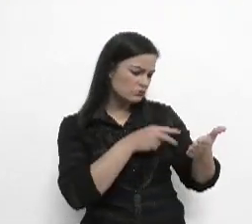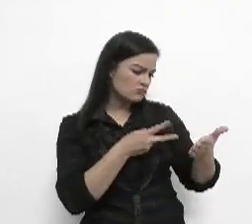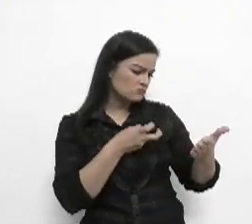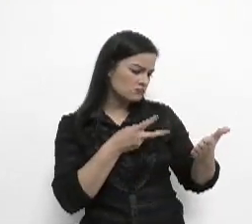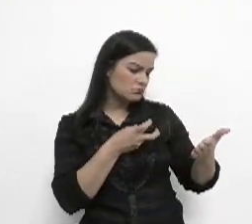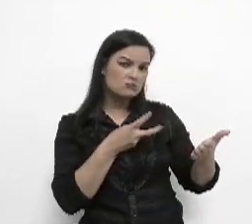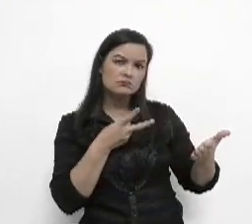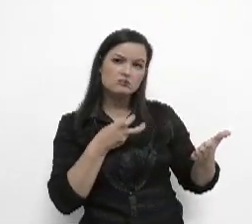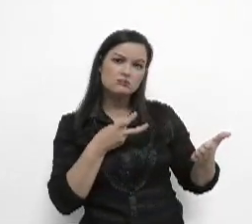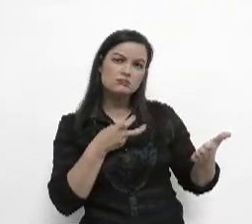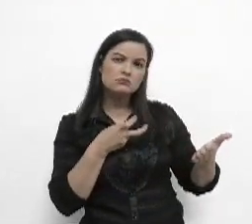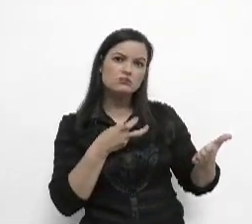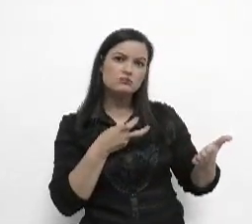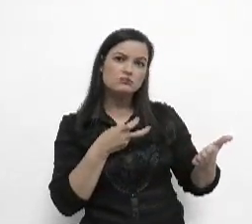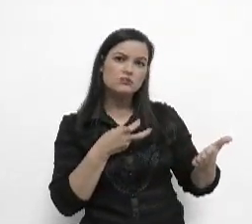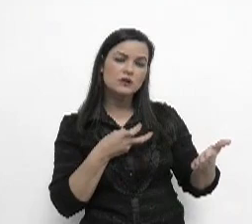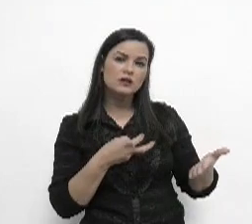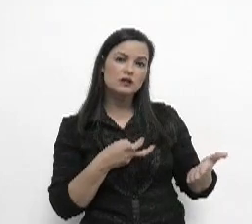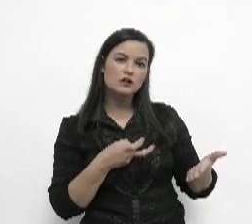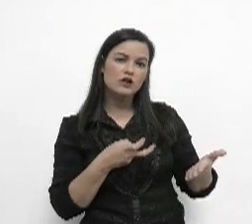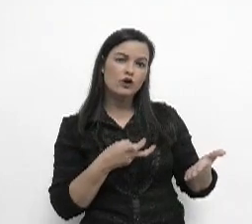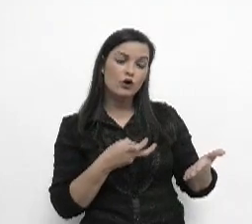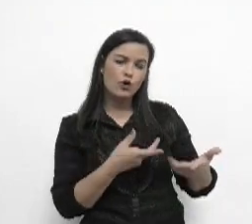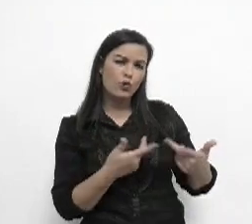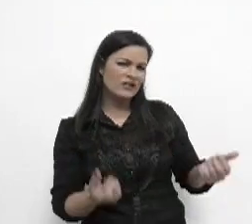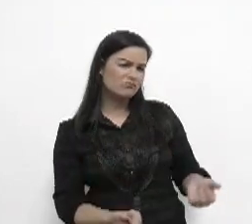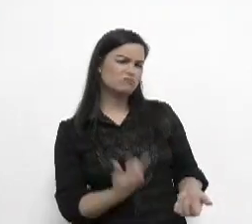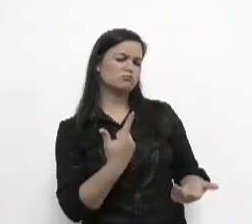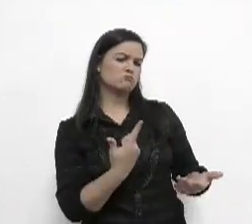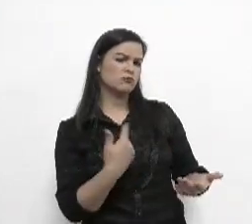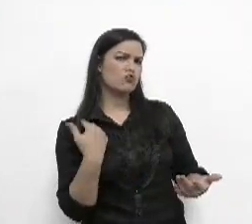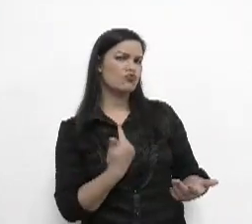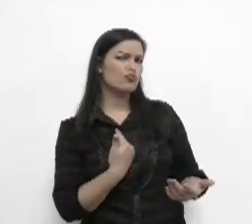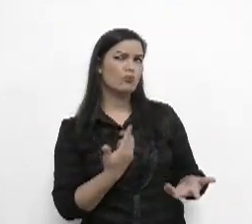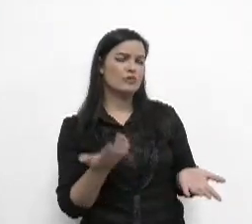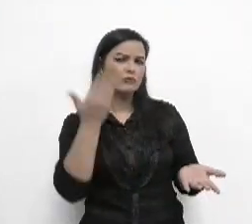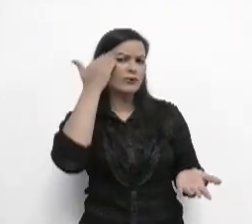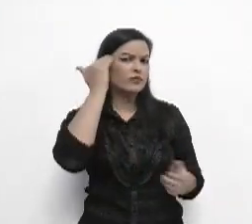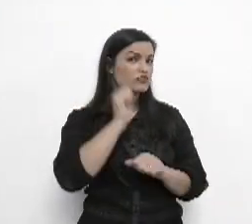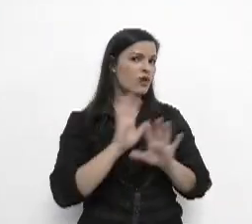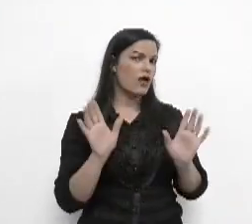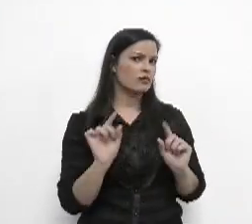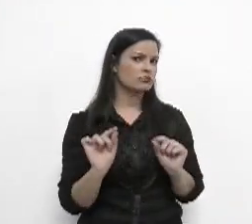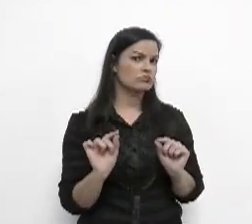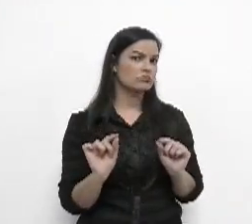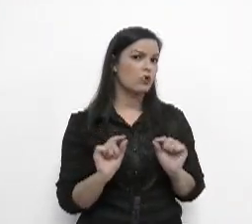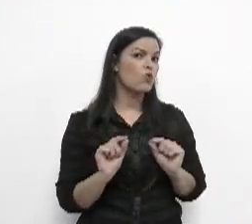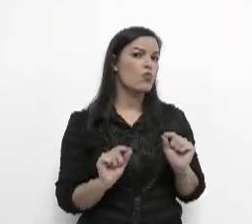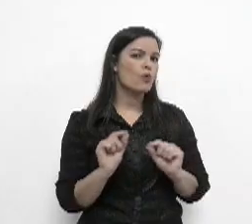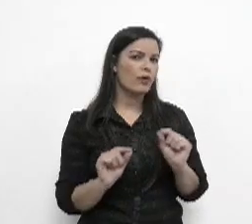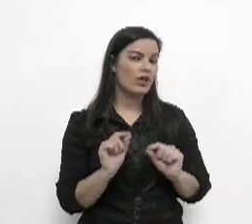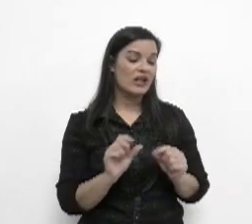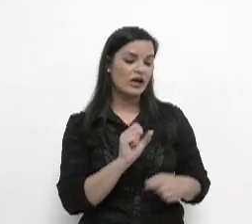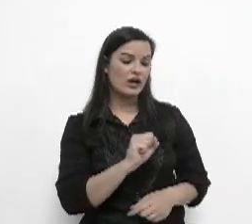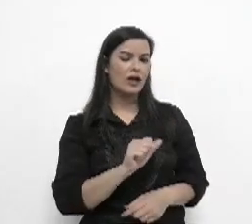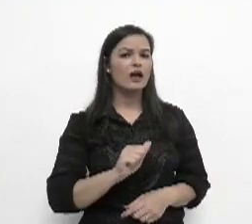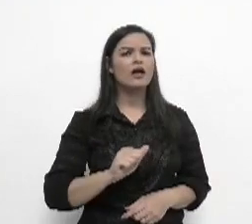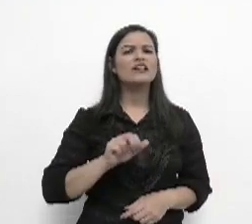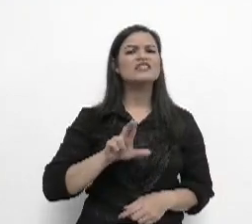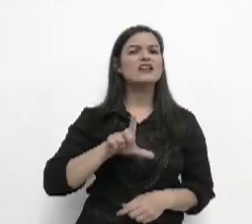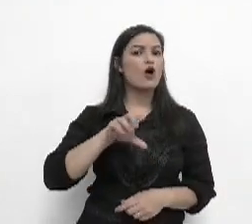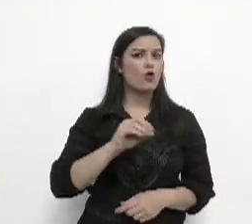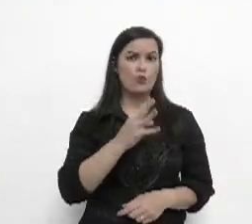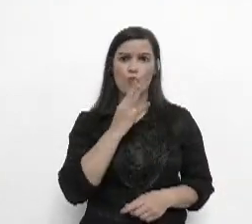observar algumas coisas que são estranhas aos nossos olhos. 우리가 아는 대로 사울은 예수를 알지 못했던 사람입니다. Nós sabemos que Saulo não conhecia